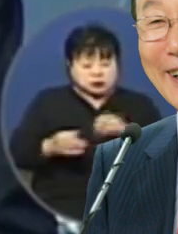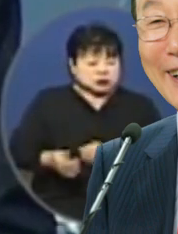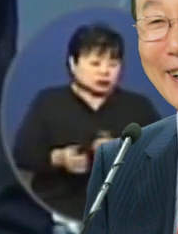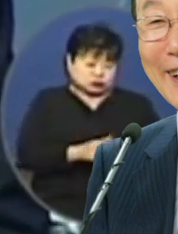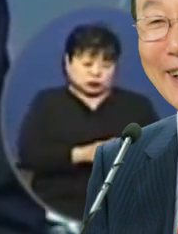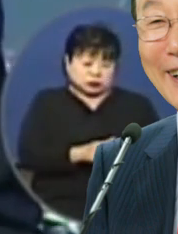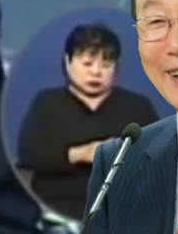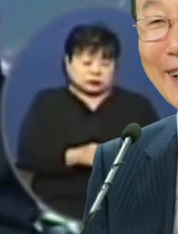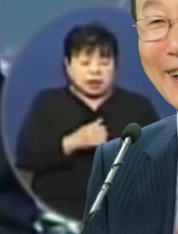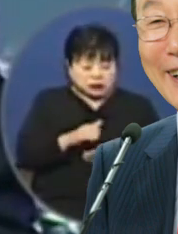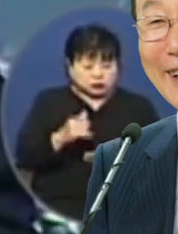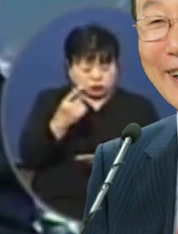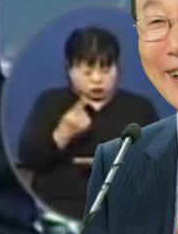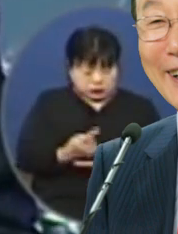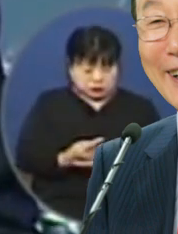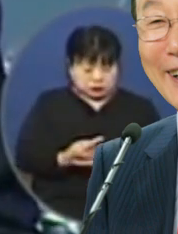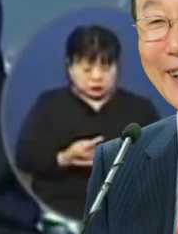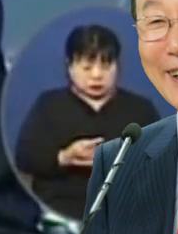가족들이 와서